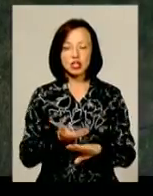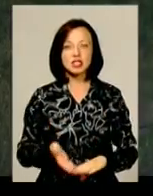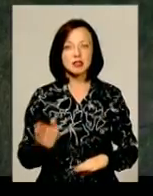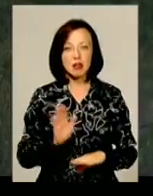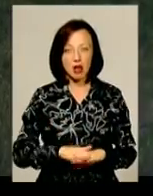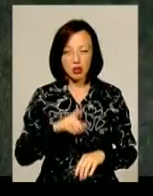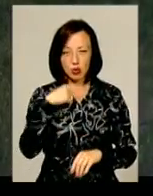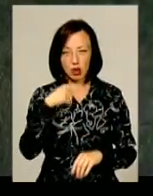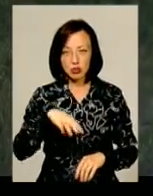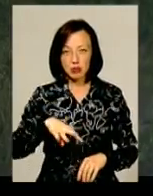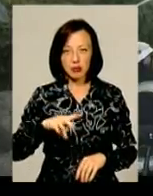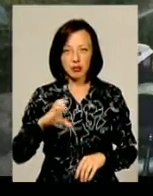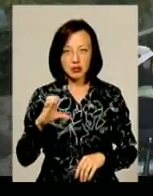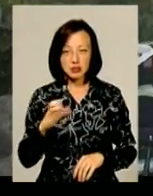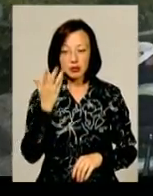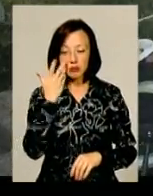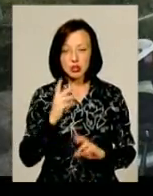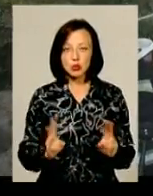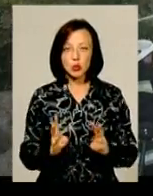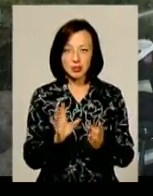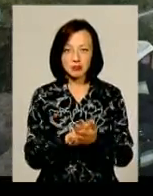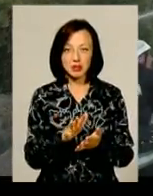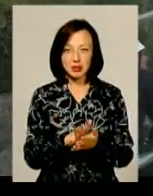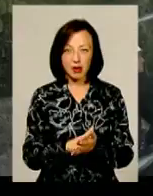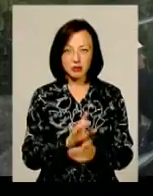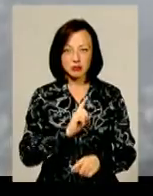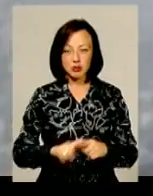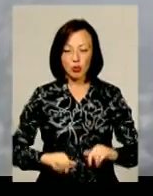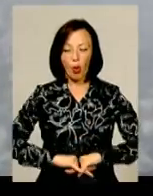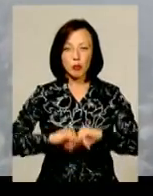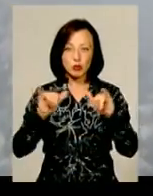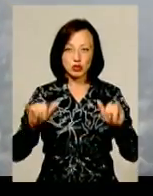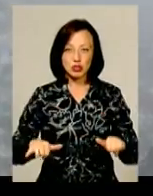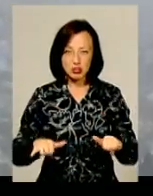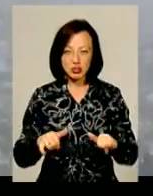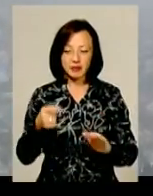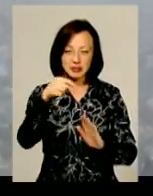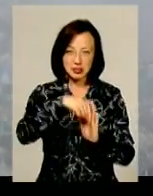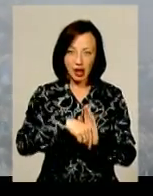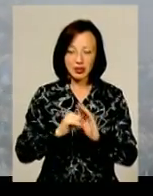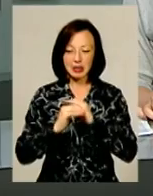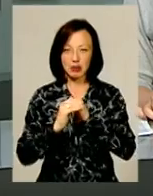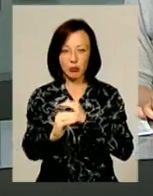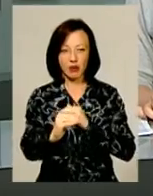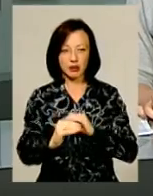складно, кажуть рятувальники, адже під час горіння сміття вогонь швидко поширюється і всередині масиву, і